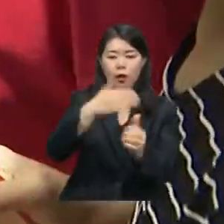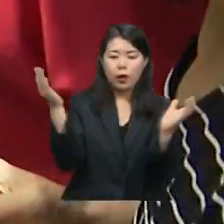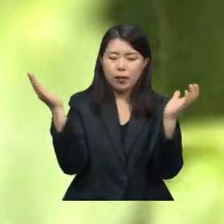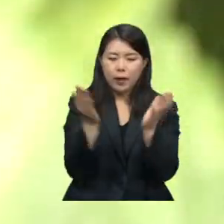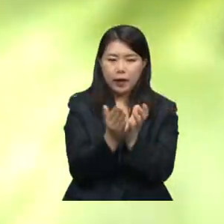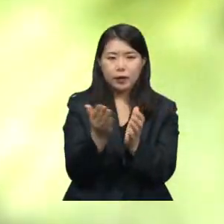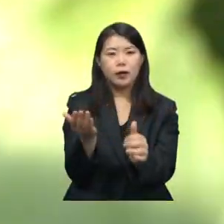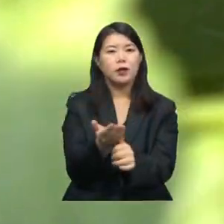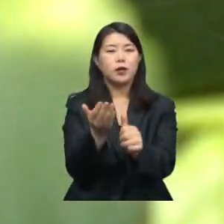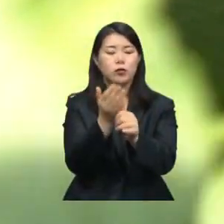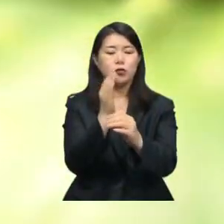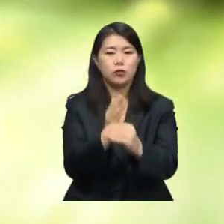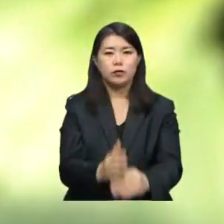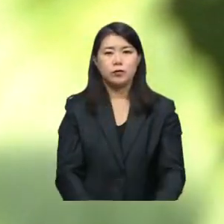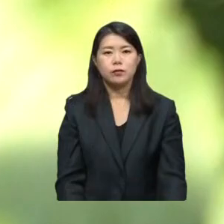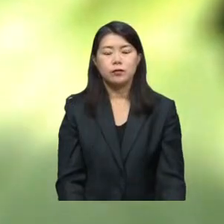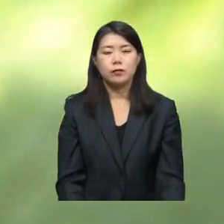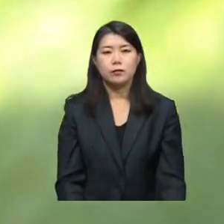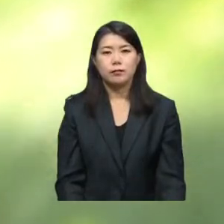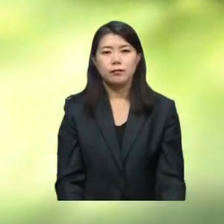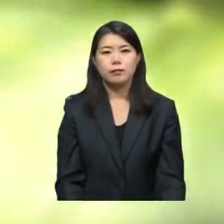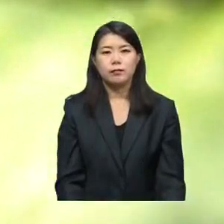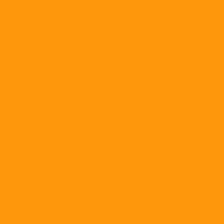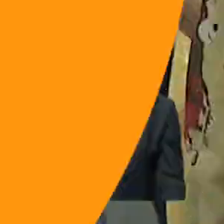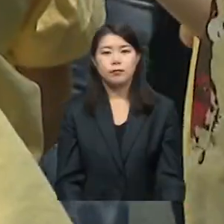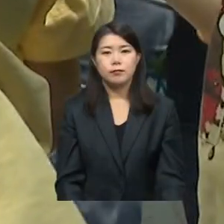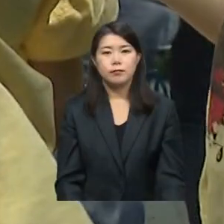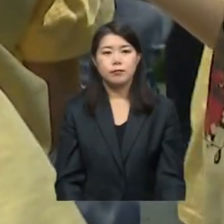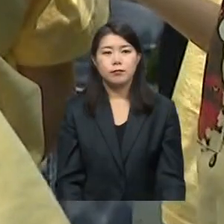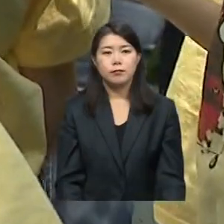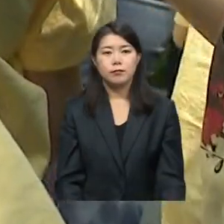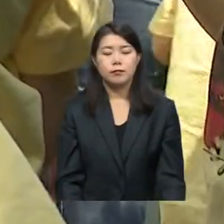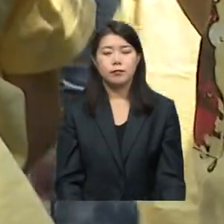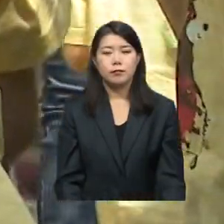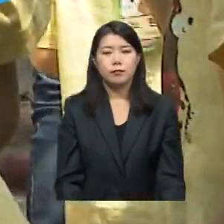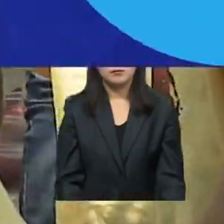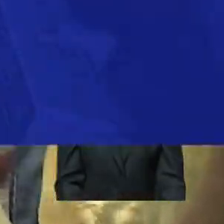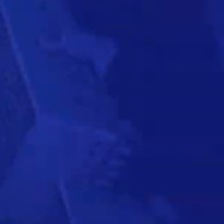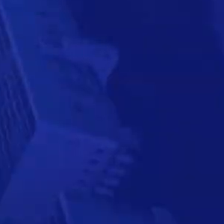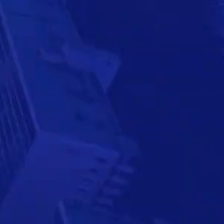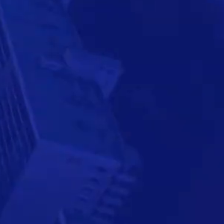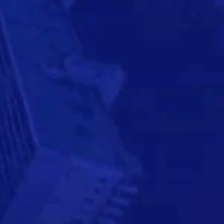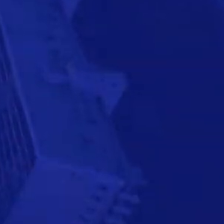유기농법으로 토마토가 재배되고 있습니다. 딜라이브 뉴스 오용석입니다.